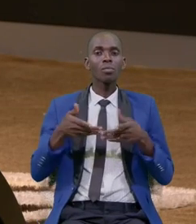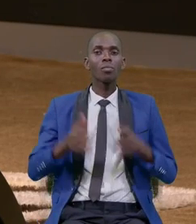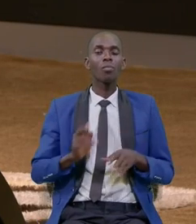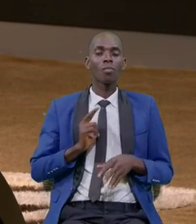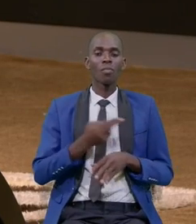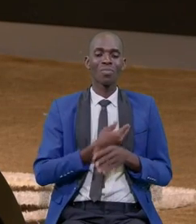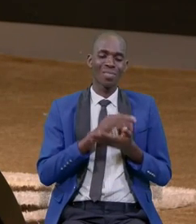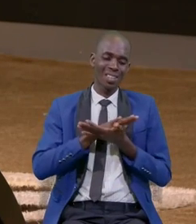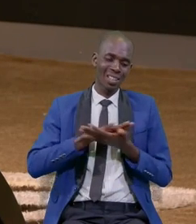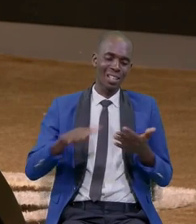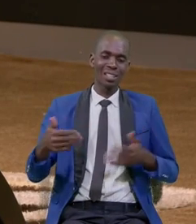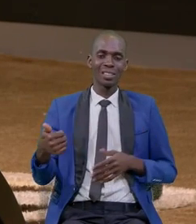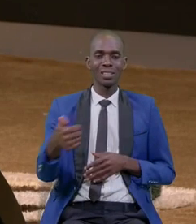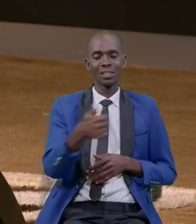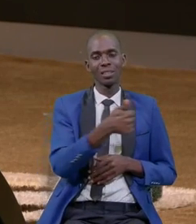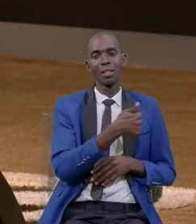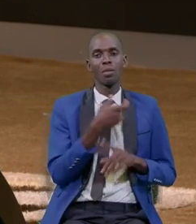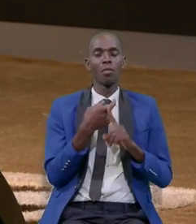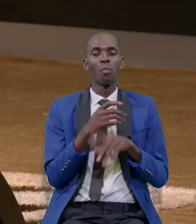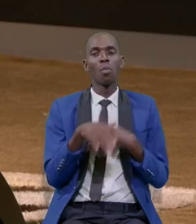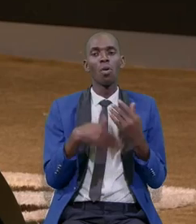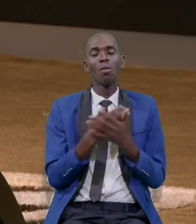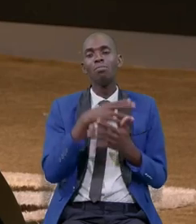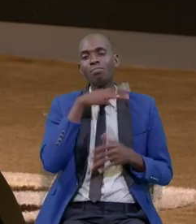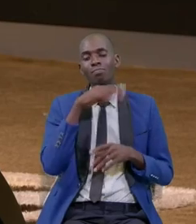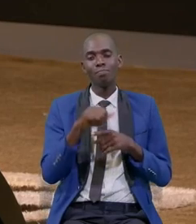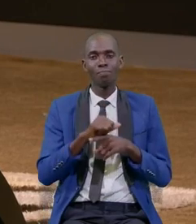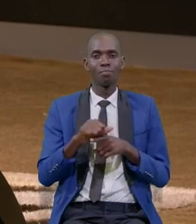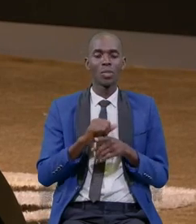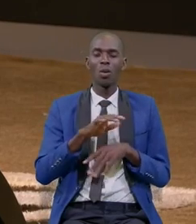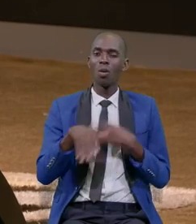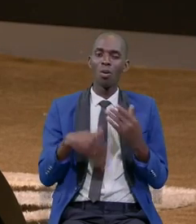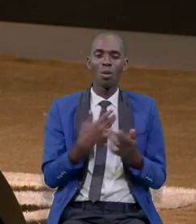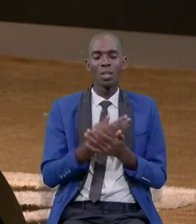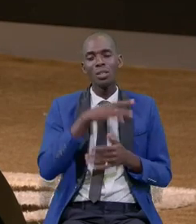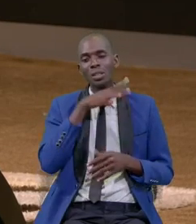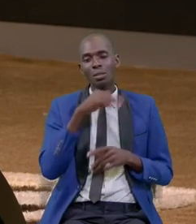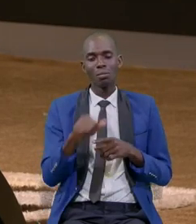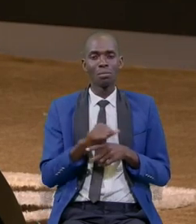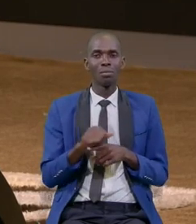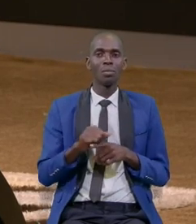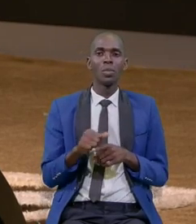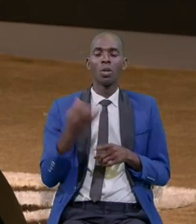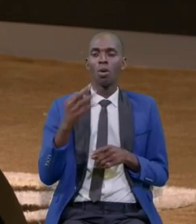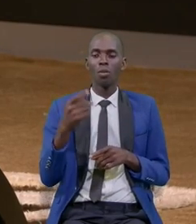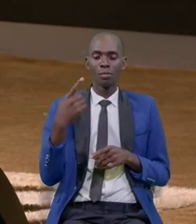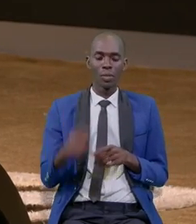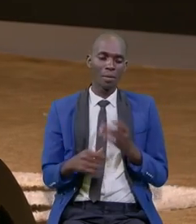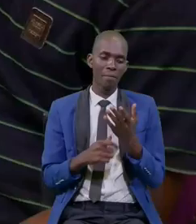purifions-nous de toute souillure, de la